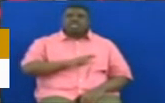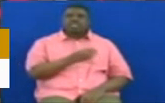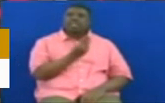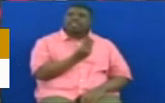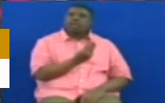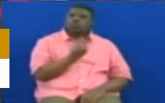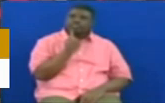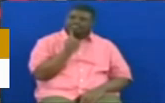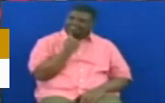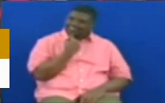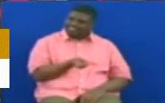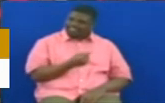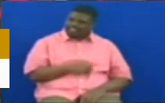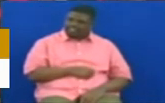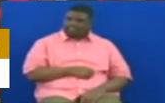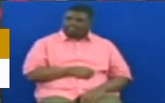inasema